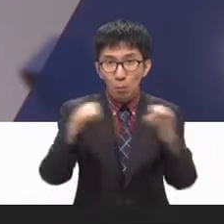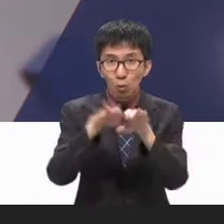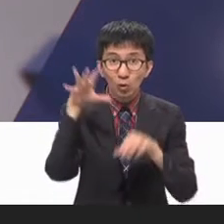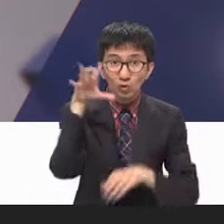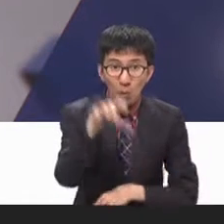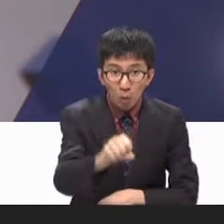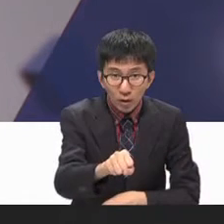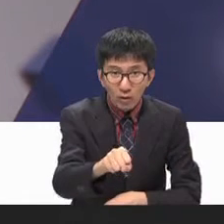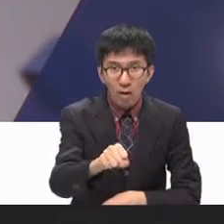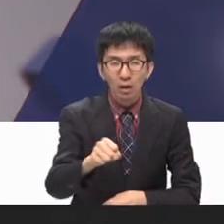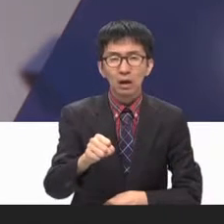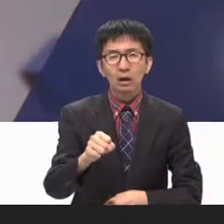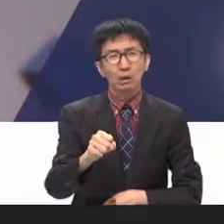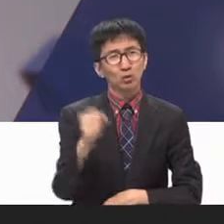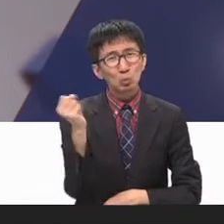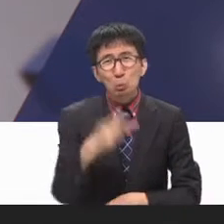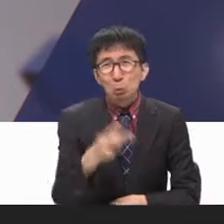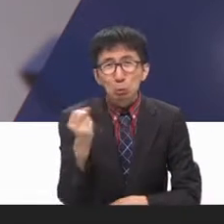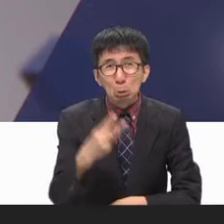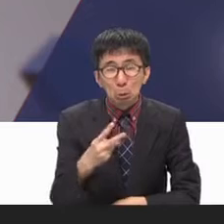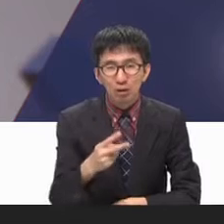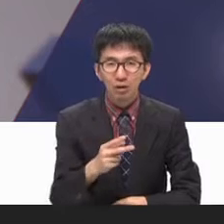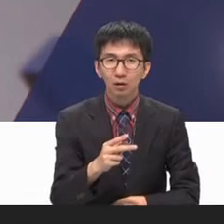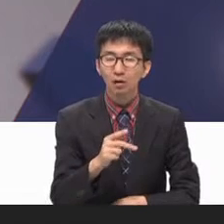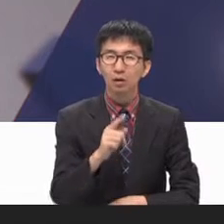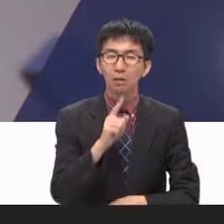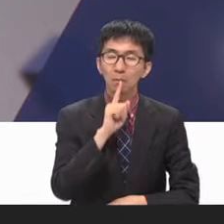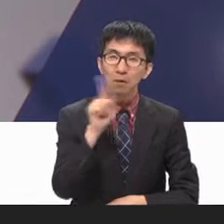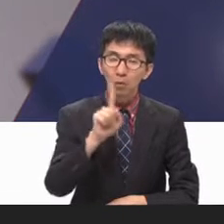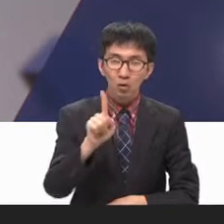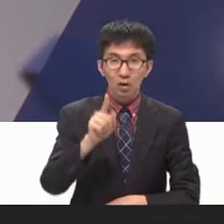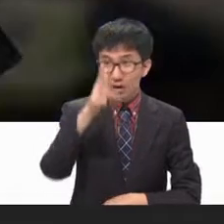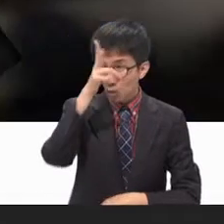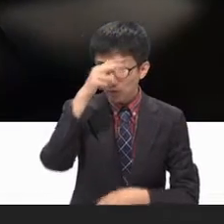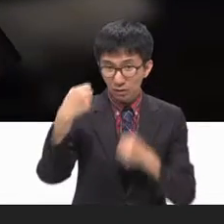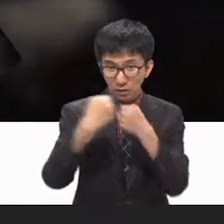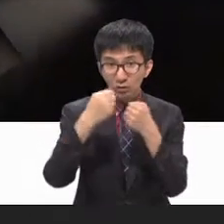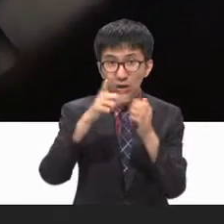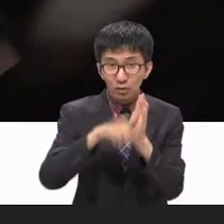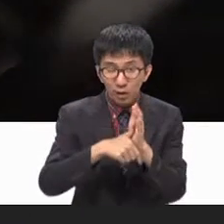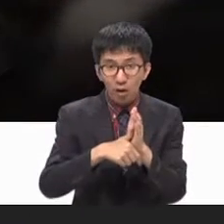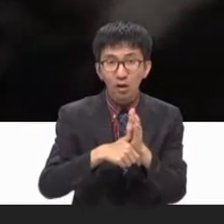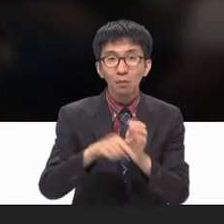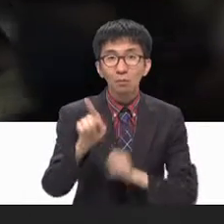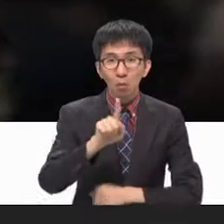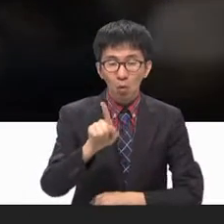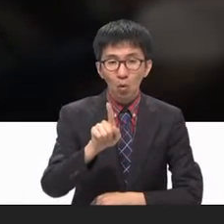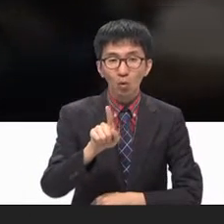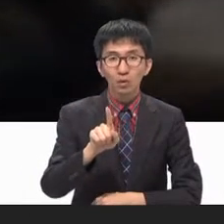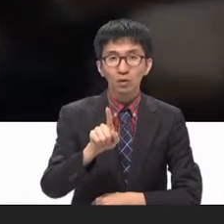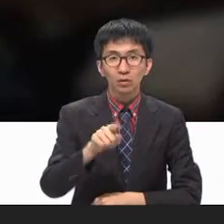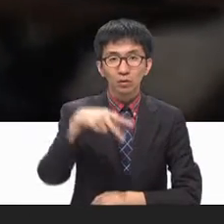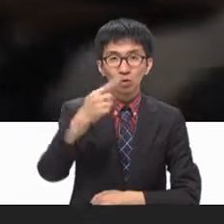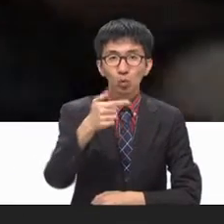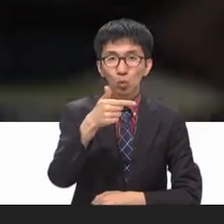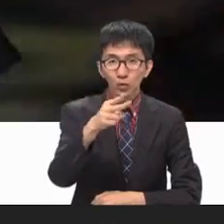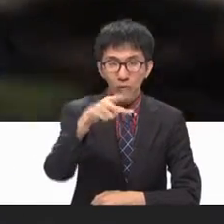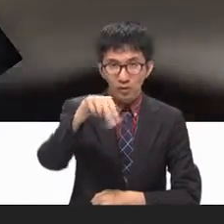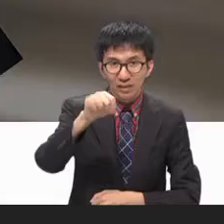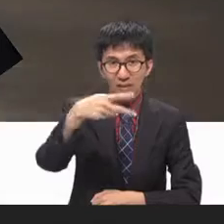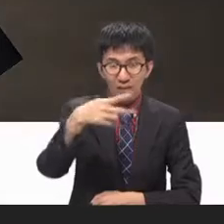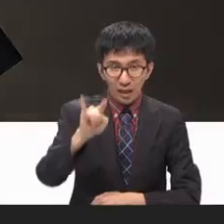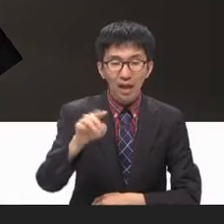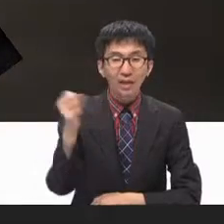뭐 또 그렇구나 이런 말이 나올 법도 했지만 예 경찰과의 대치 과정에서 이 대학생들이 허나 시대의 이제 다시 만난 세계 를